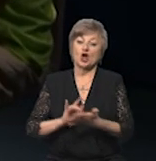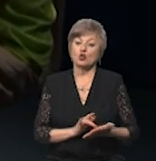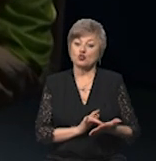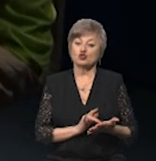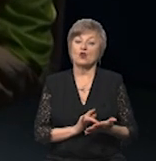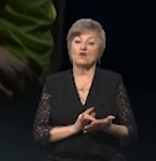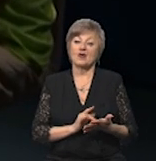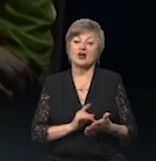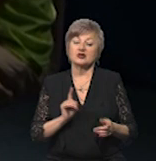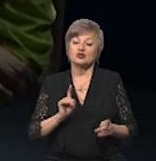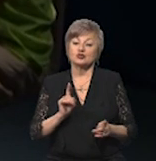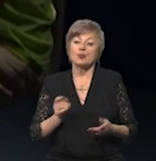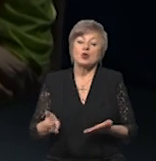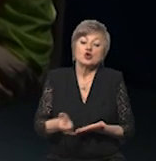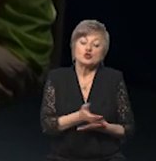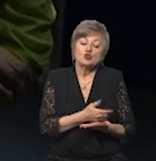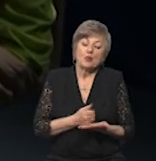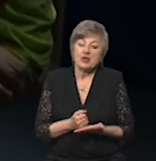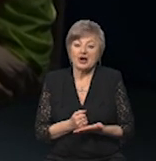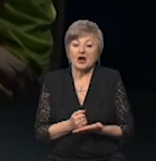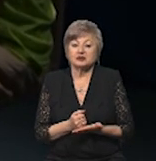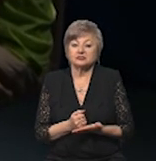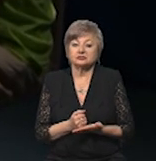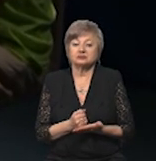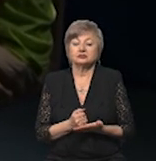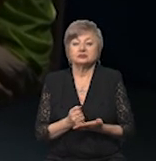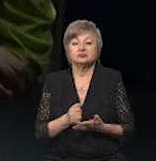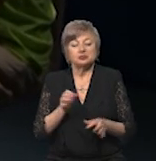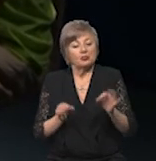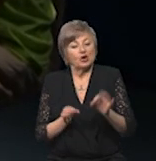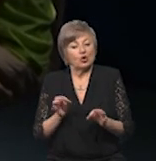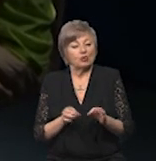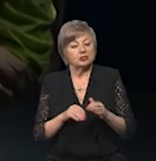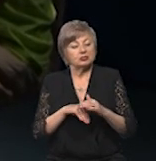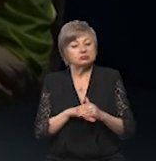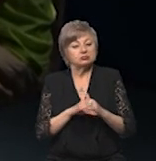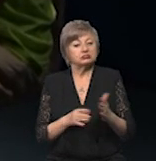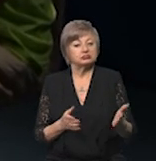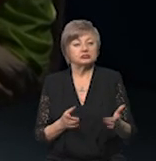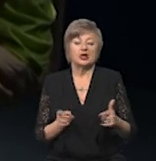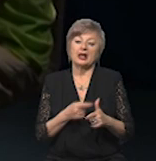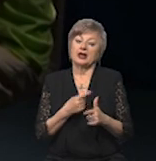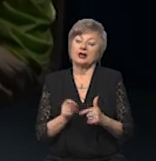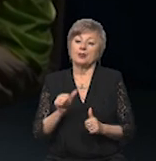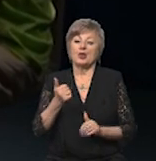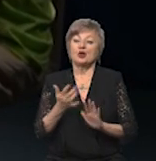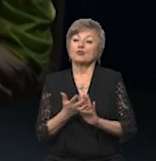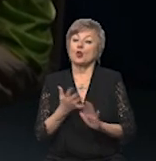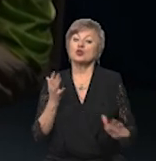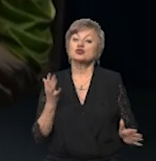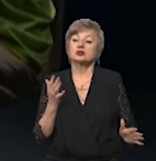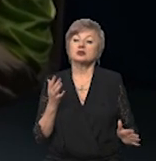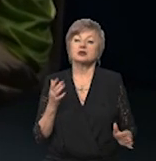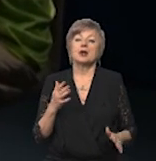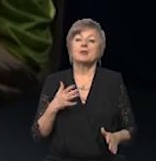тому, що вам хотілося збирати тварин, артефакти якісь природні, чи ні, як? В першу чергу, мене маніли